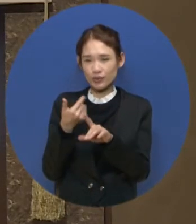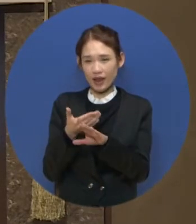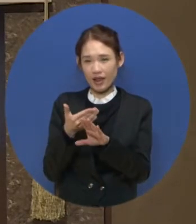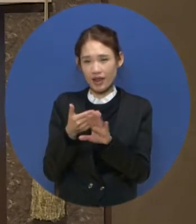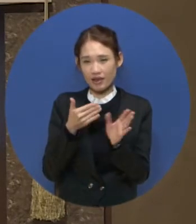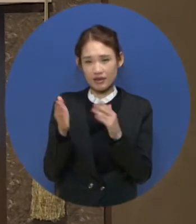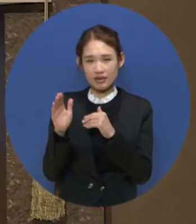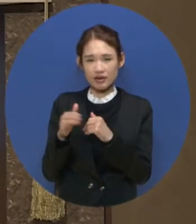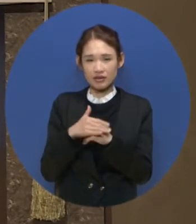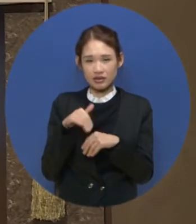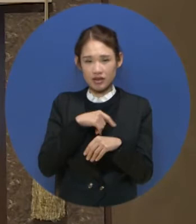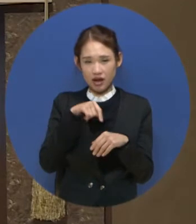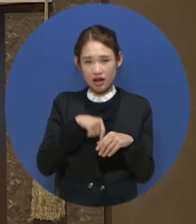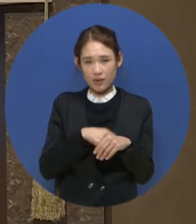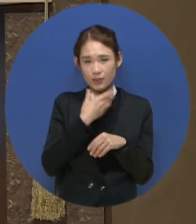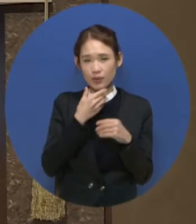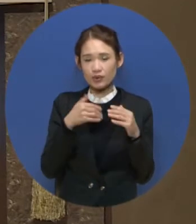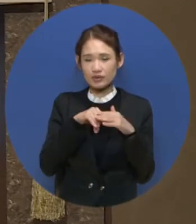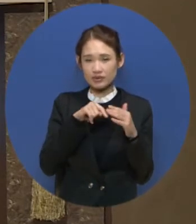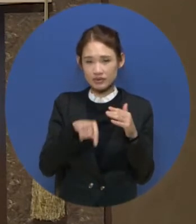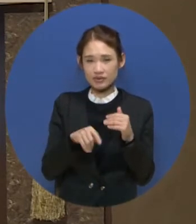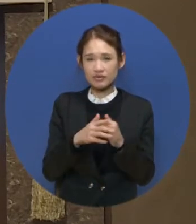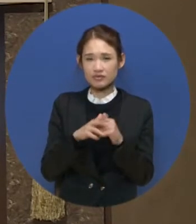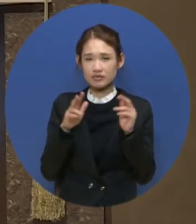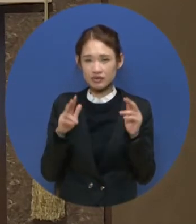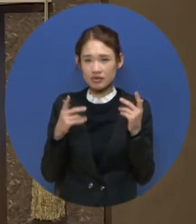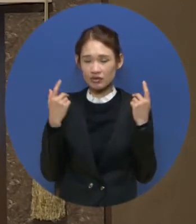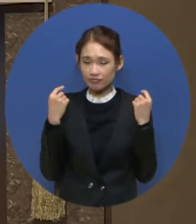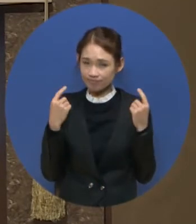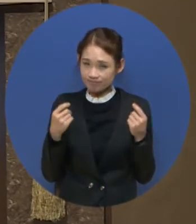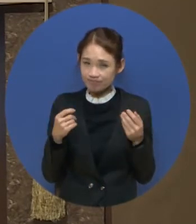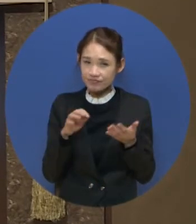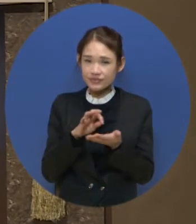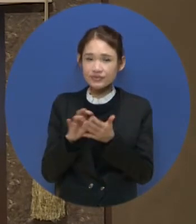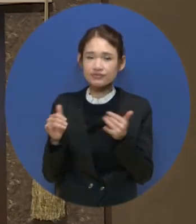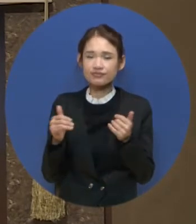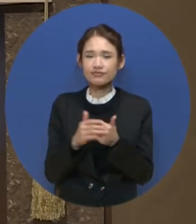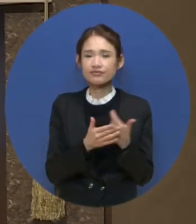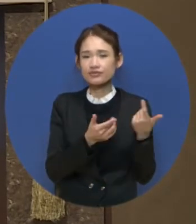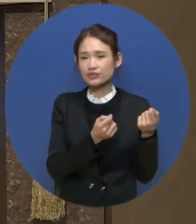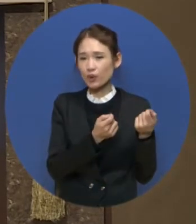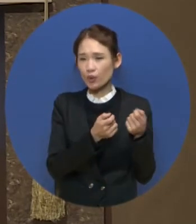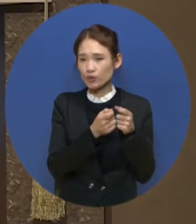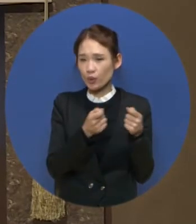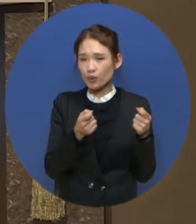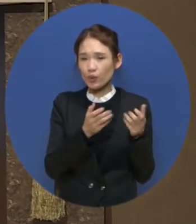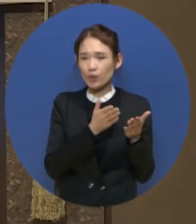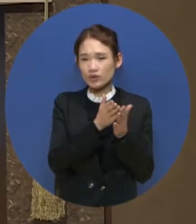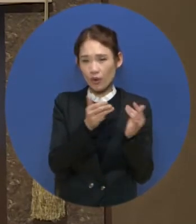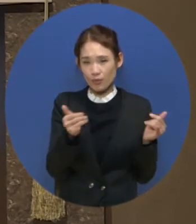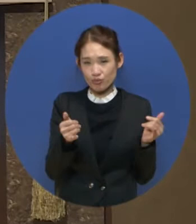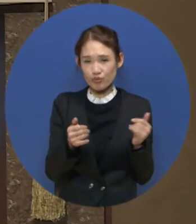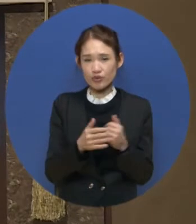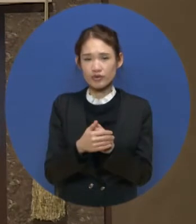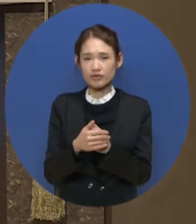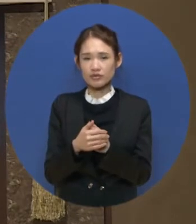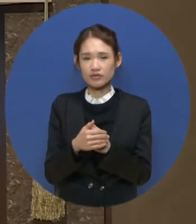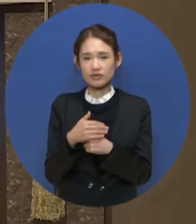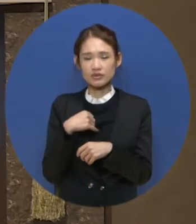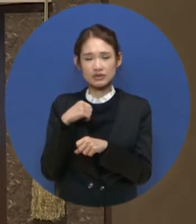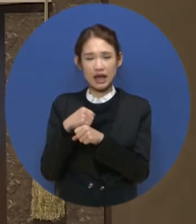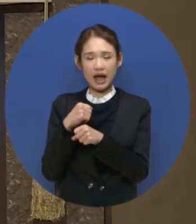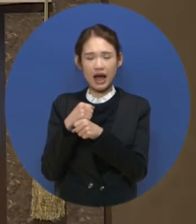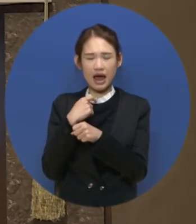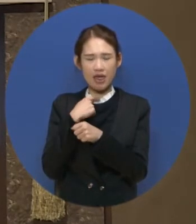저희 안에서는 지금도 어떻게 보면 이용자와 또그 같은 동료 전문가들에게